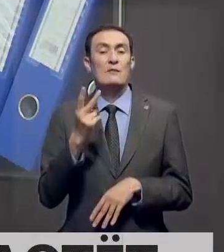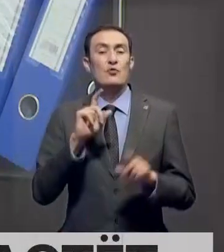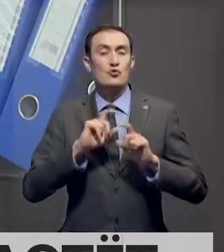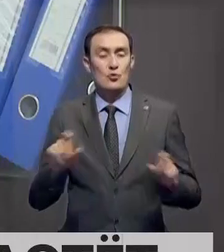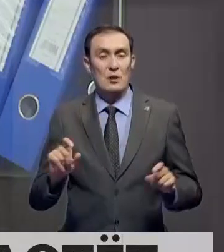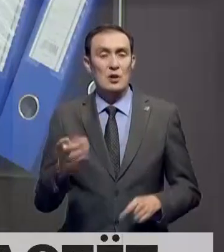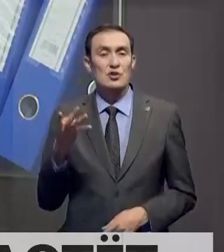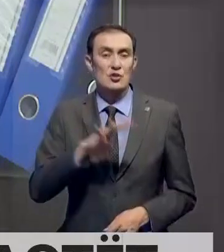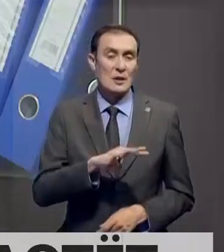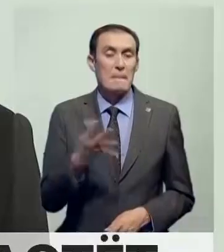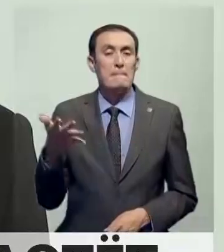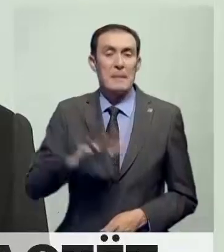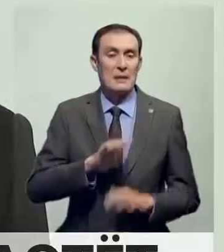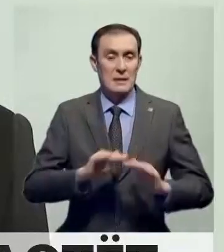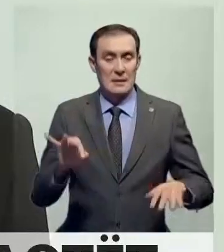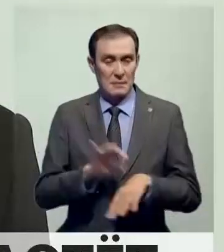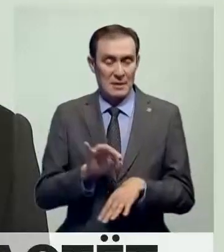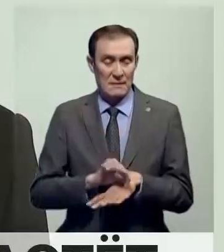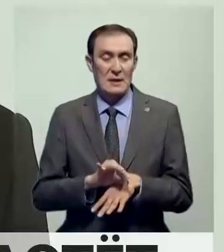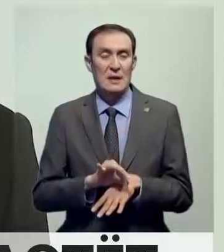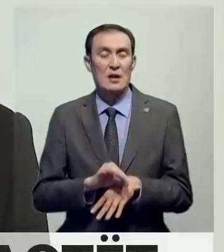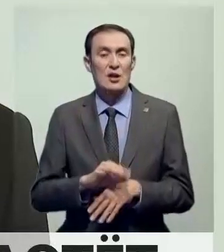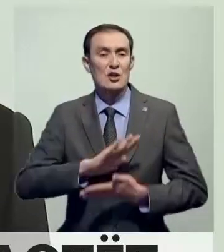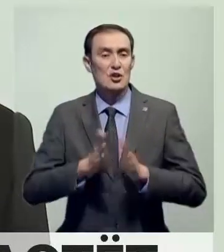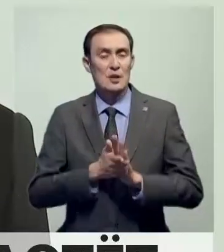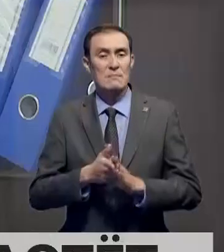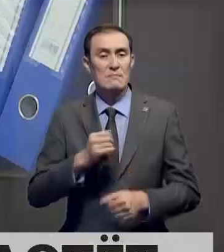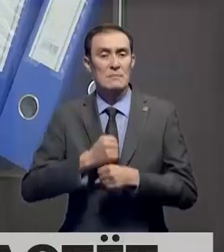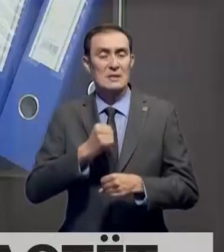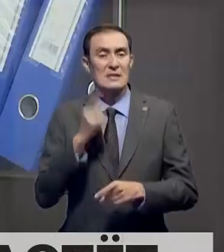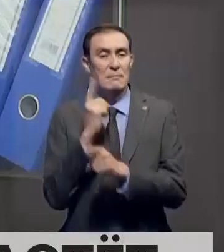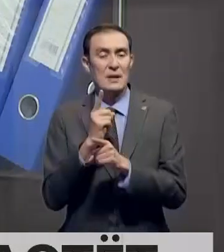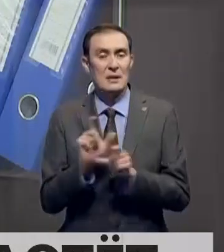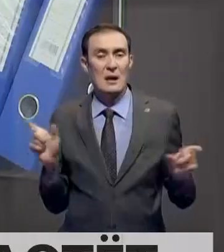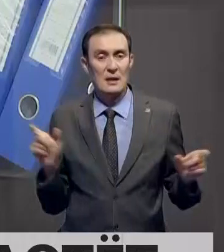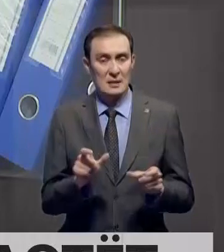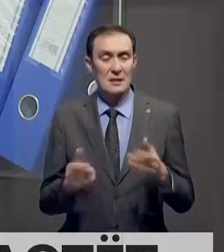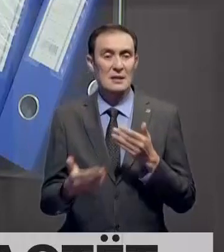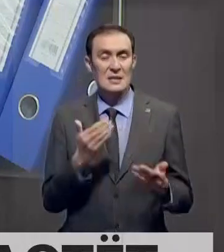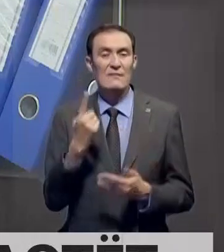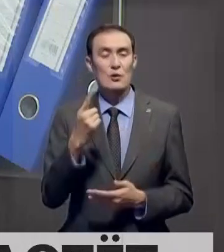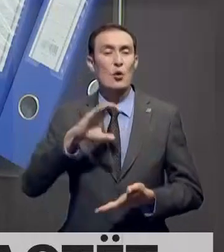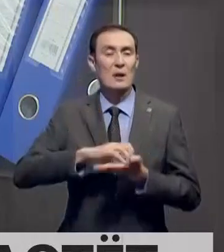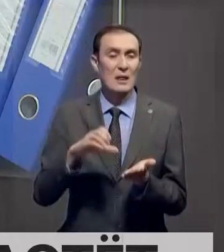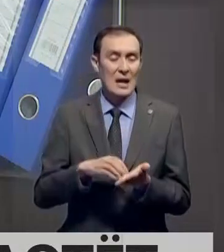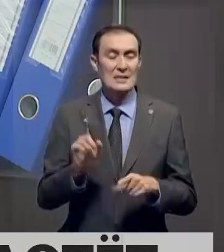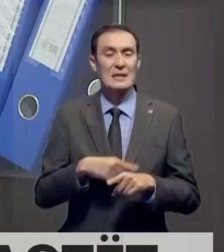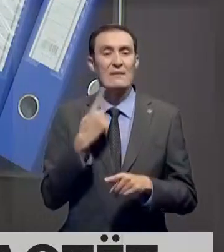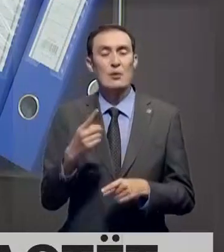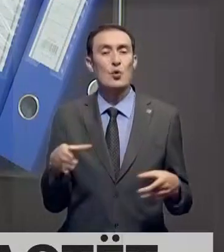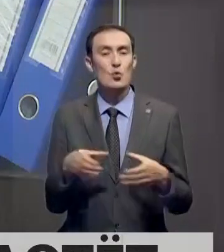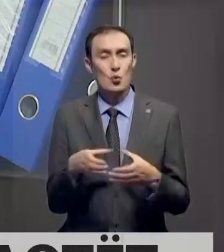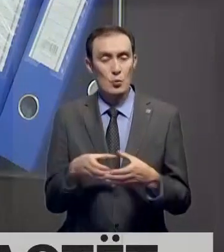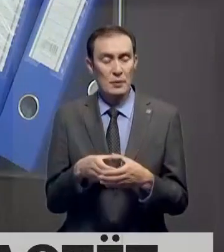школах 4-5 случаев. Карантинные режимы накладываются в том случае, если в одном классе, или же в одной